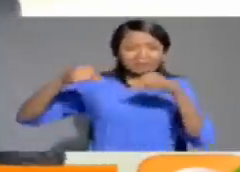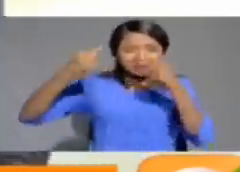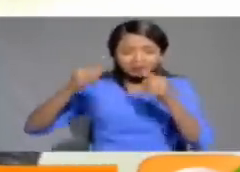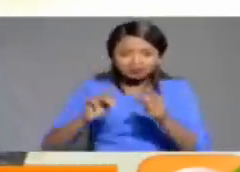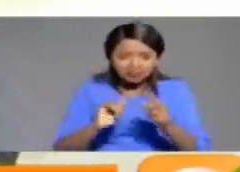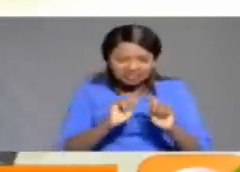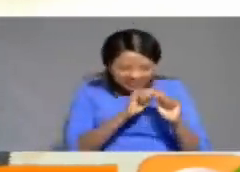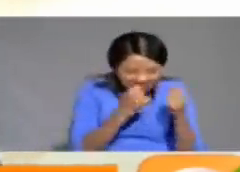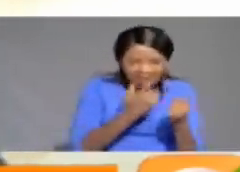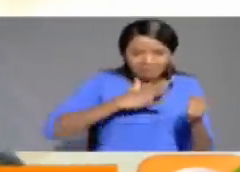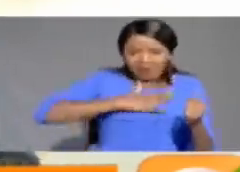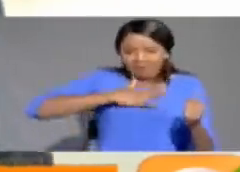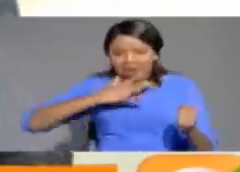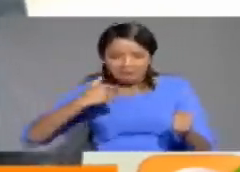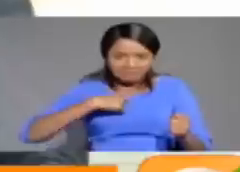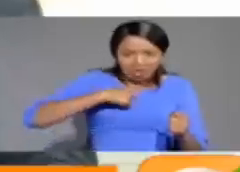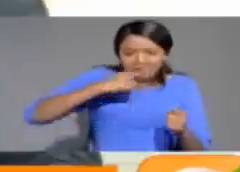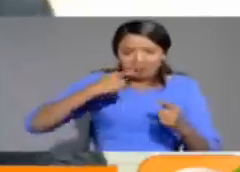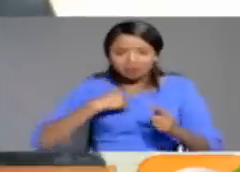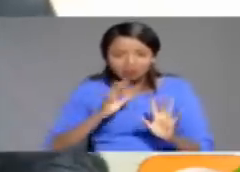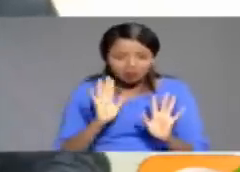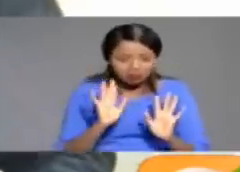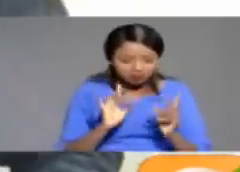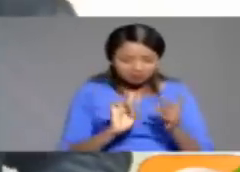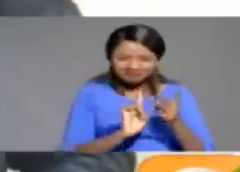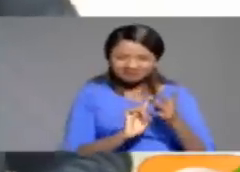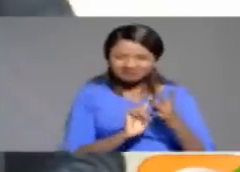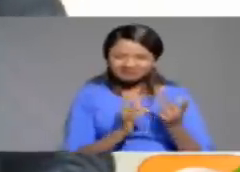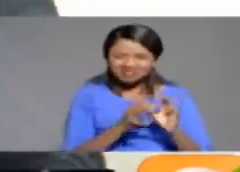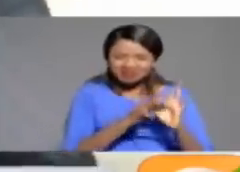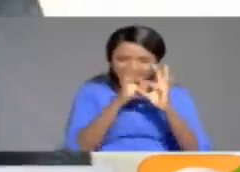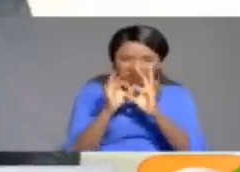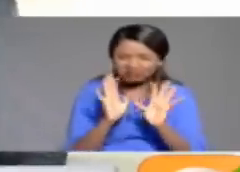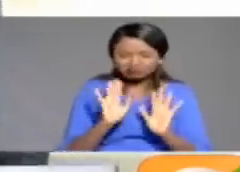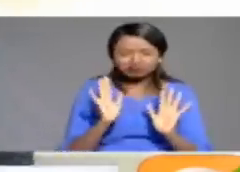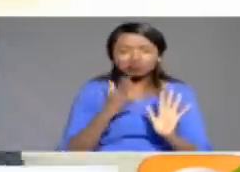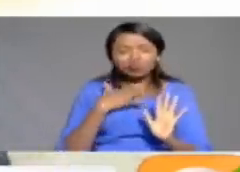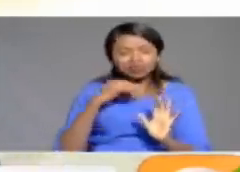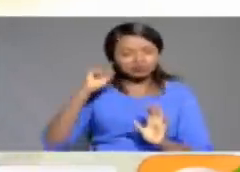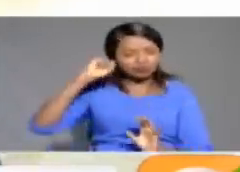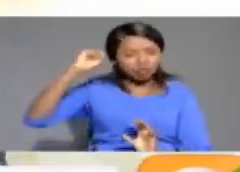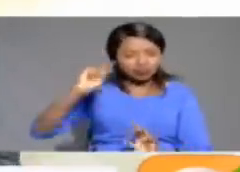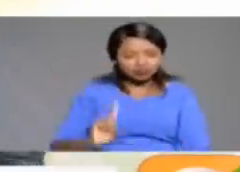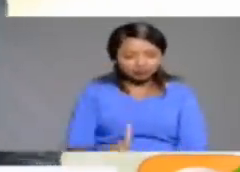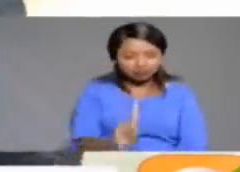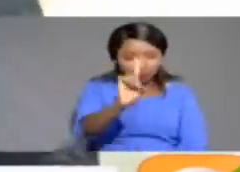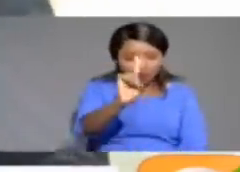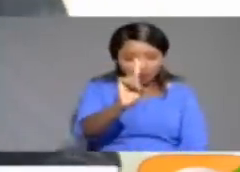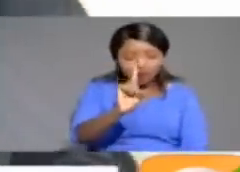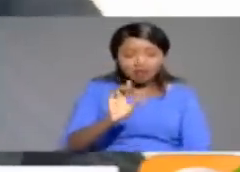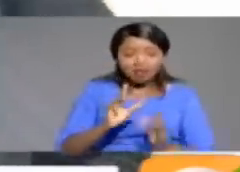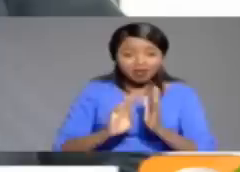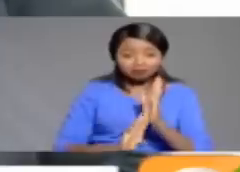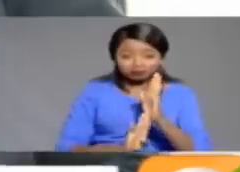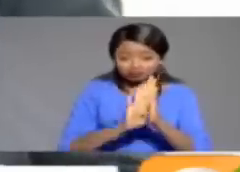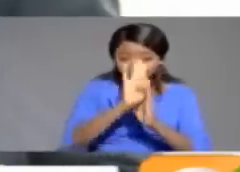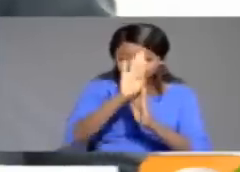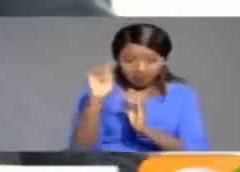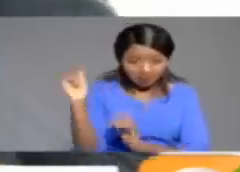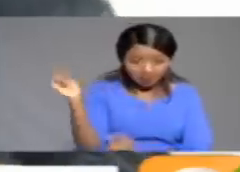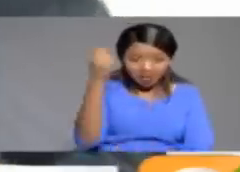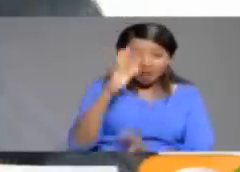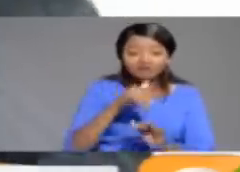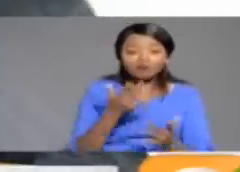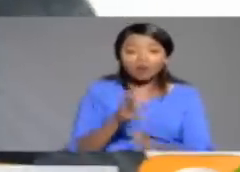ukabila. Sisi tunataka siasa ya umoja na maendeleo ya taifa letu la Kenya. Kuanzia hapa